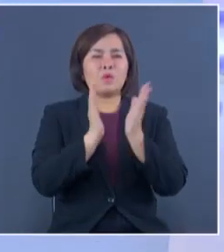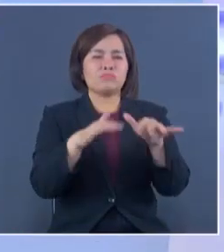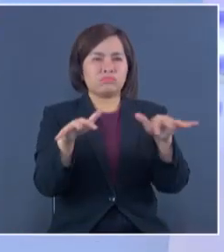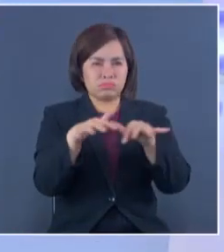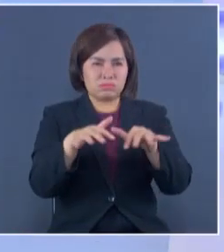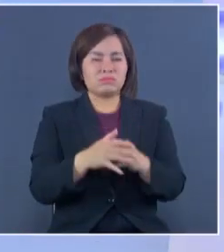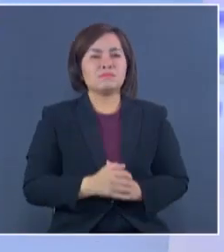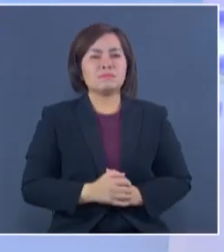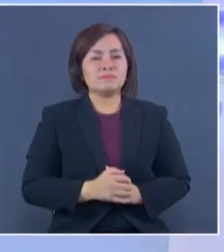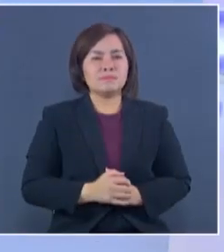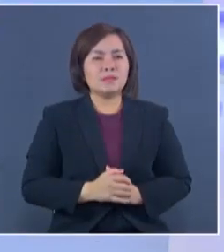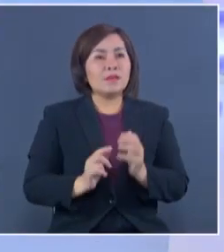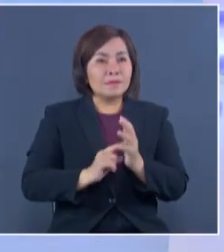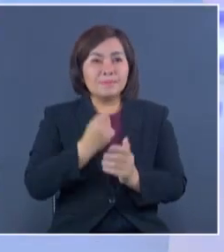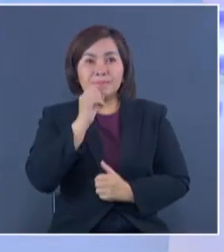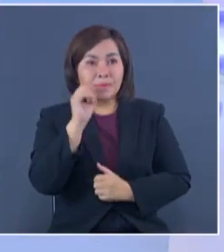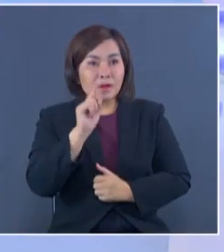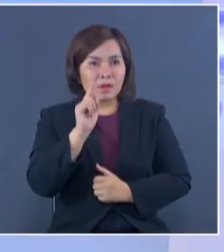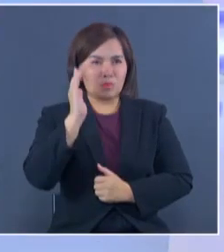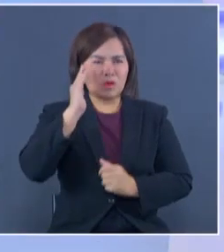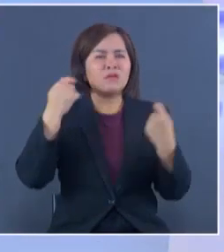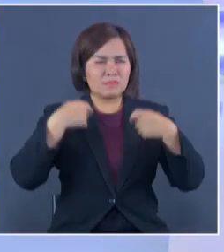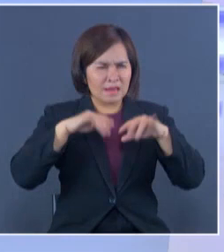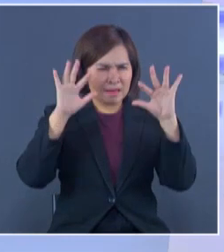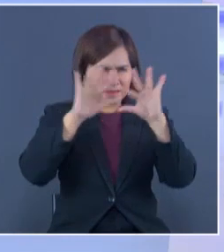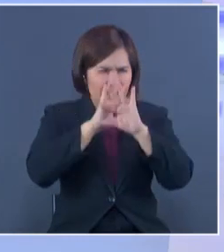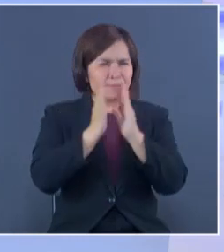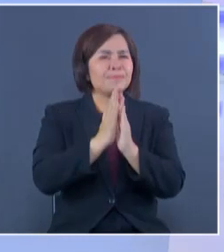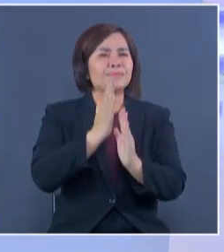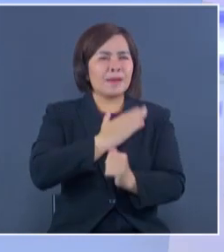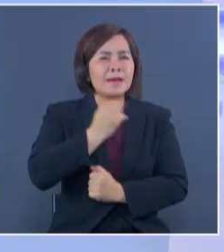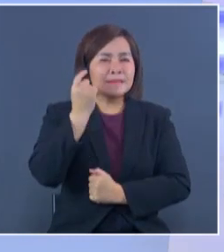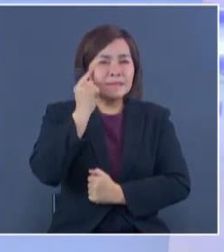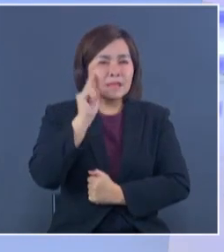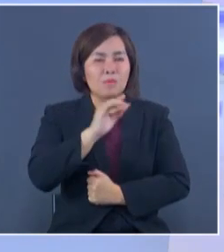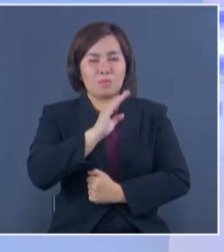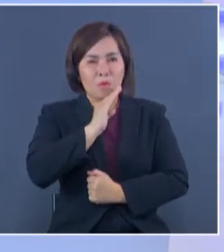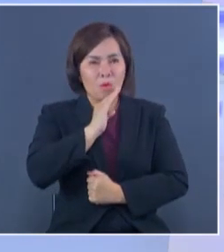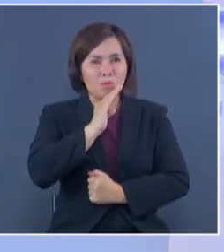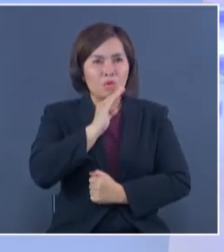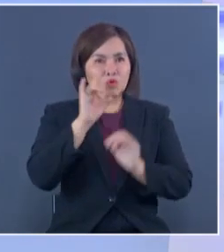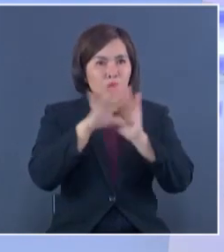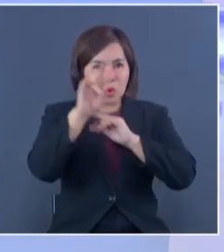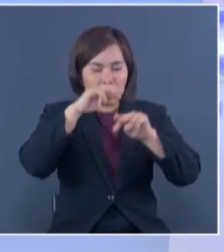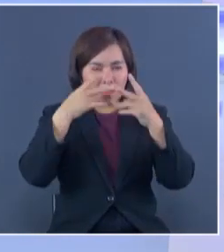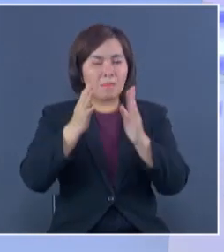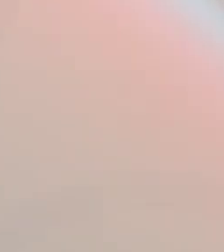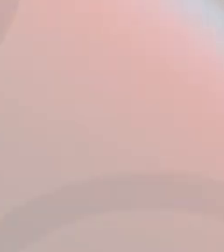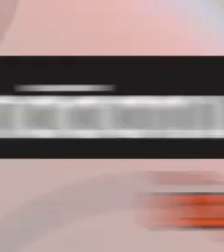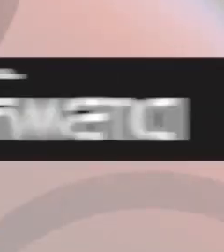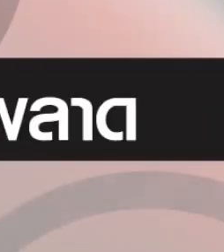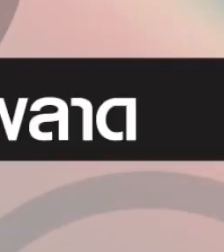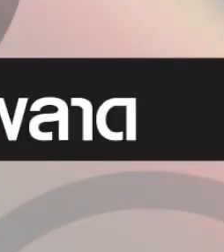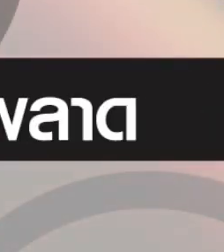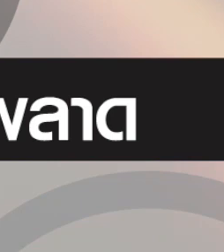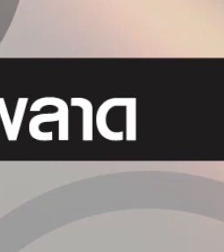แล้วเรียบร้อยนะครับ ตอนแรกคุณกุ๊กบอกว่าผู้ชายแต่งกายคล้ายพระตอนแรกนึกว่าพระปลอมจริงๆนะโอ้พระจริงทำแบบนี้แย่เลย